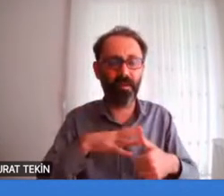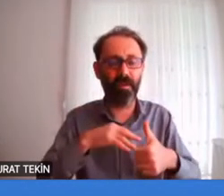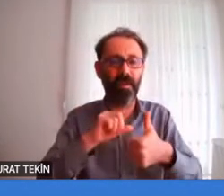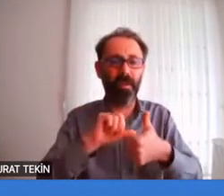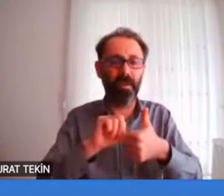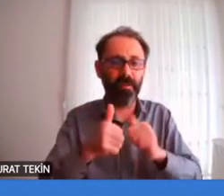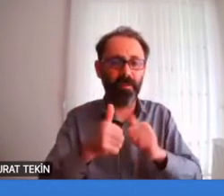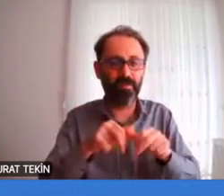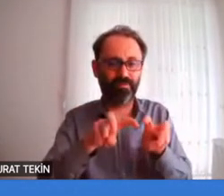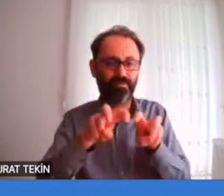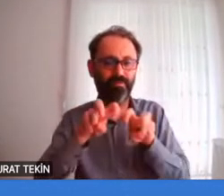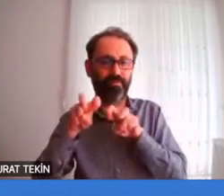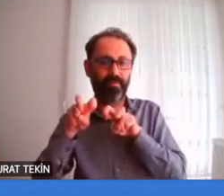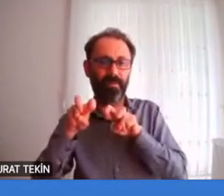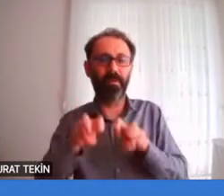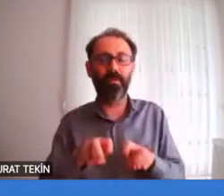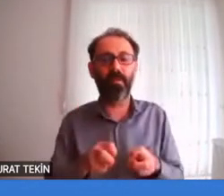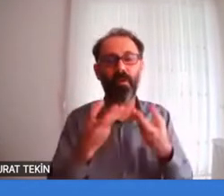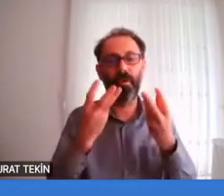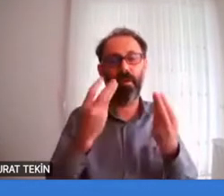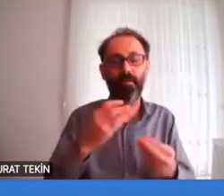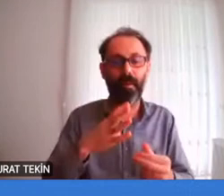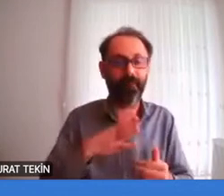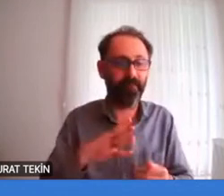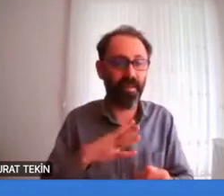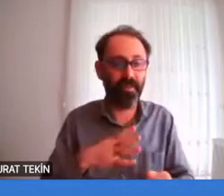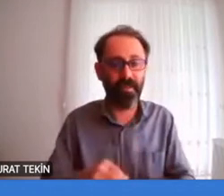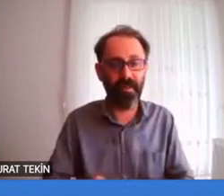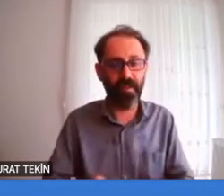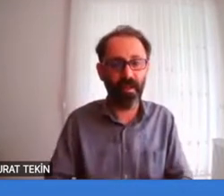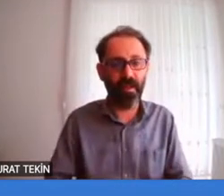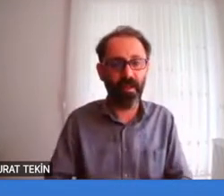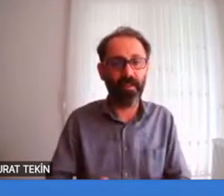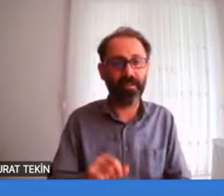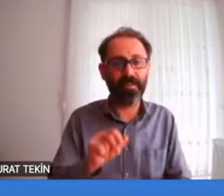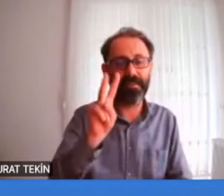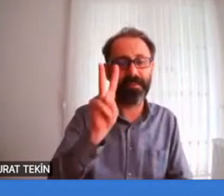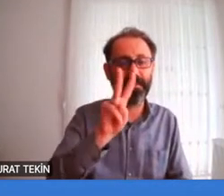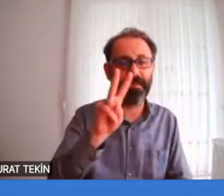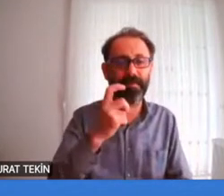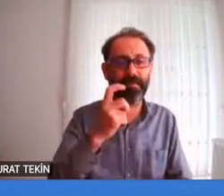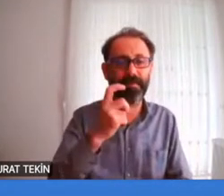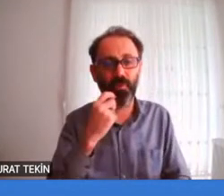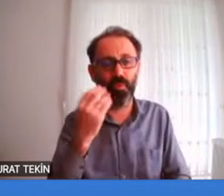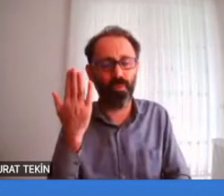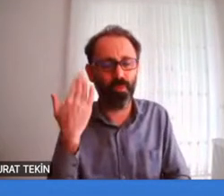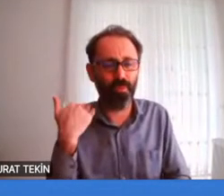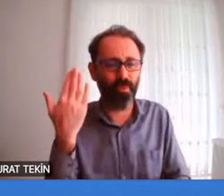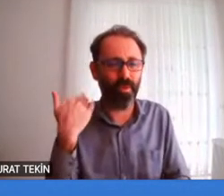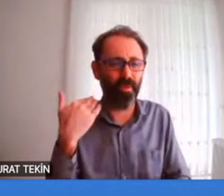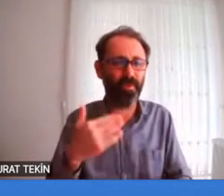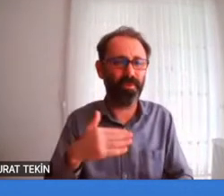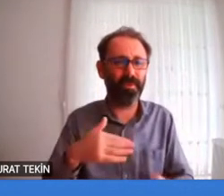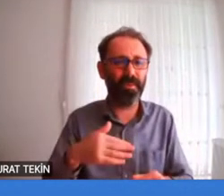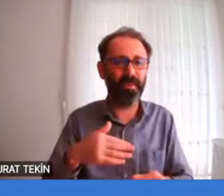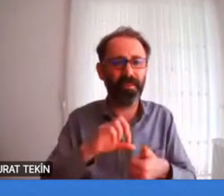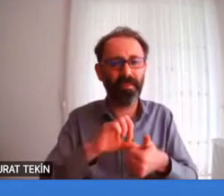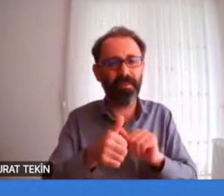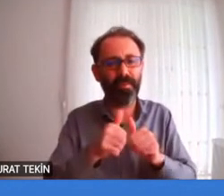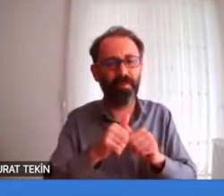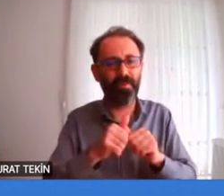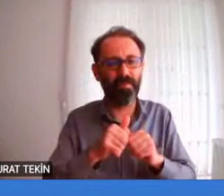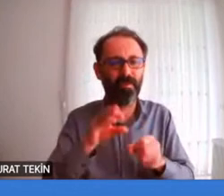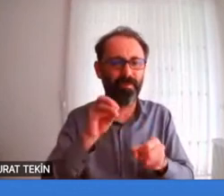dünya savaş konsepti içerisindeki yerimizi düşünün. Yani sadece inanan insanlar kalktılar, bir grup insan